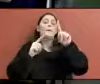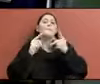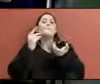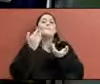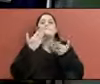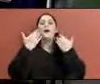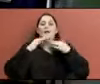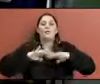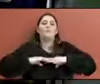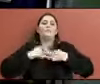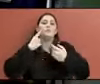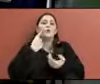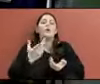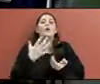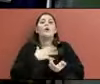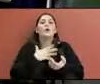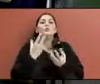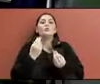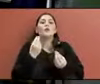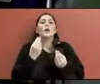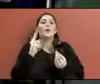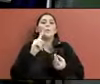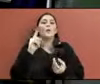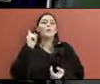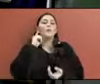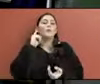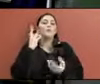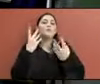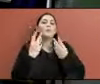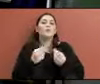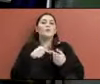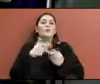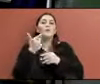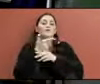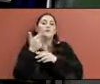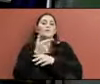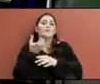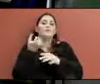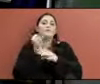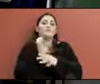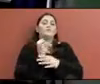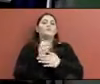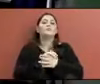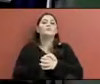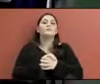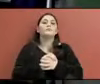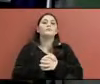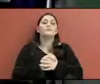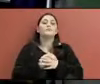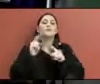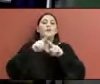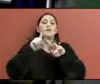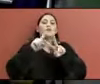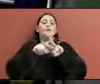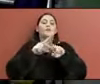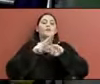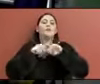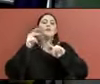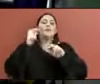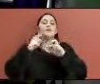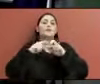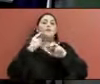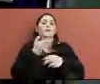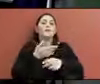noktada. Öyle tahmin ediyorum ki videolarda da dönecektir. Evet, şu anda Tahir Başkanım ilk